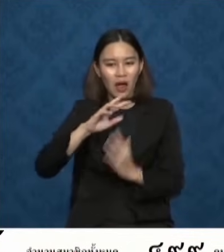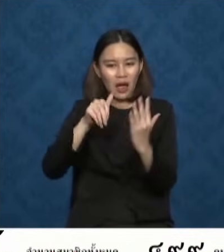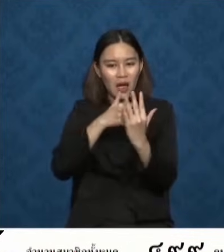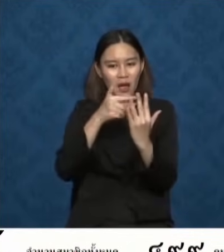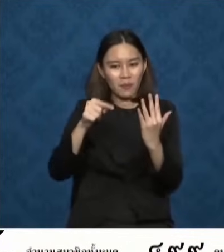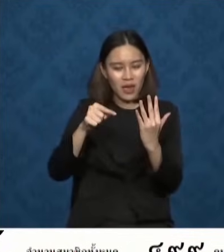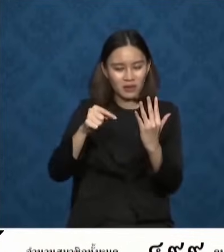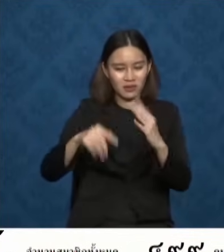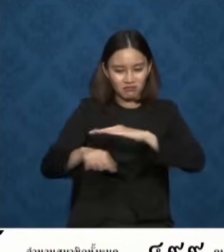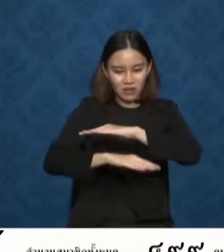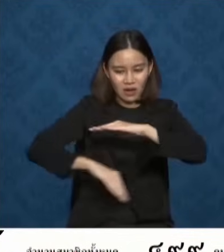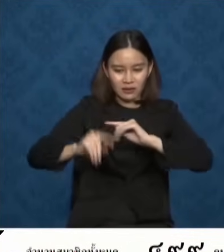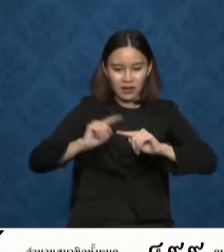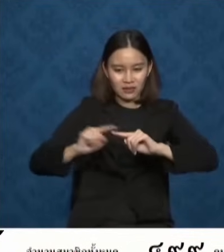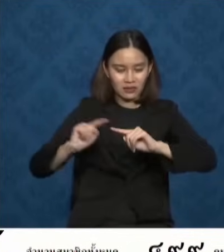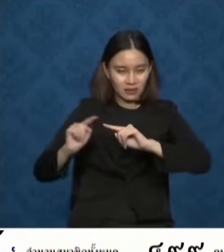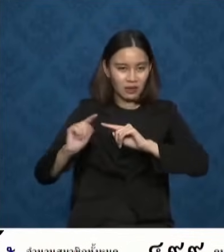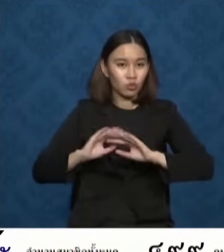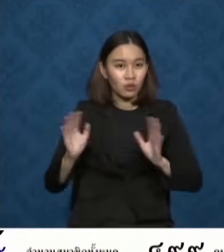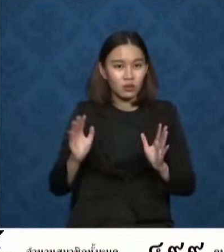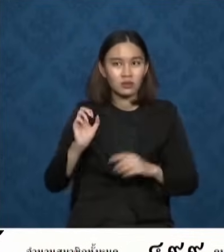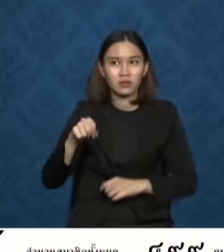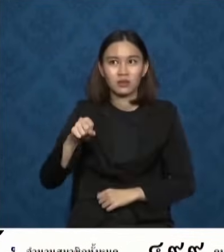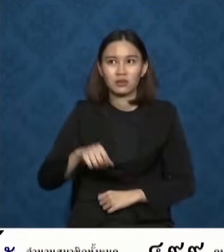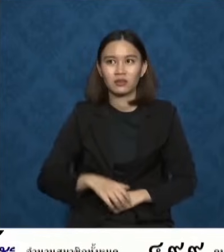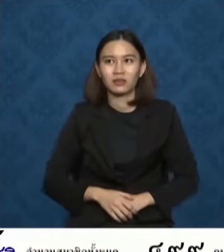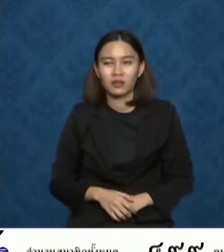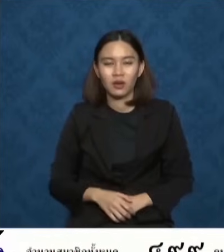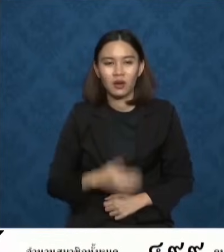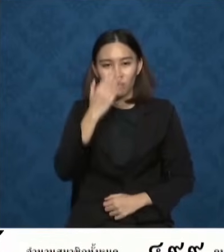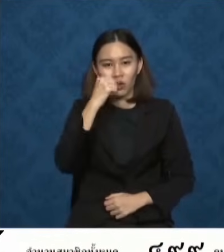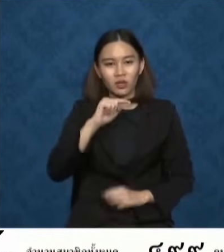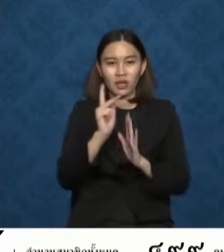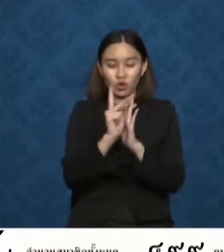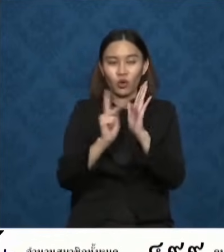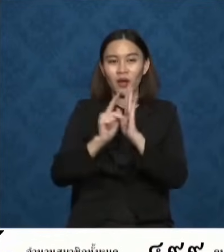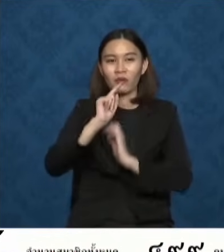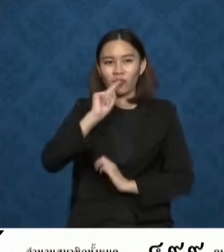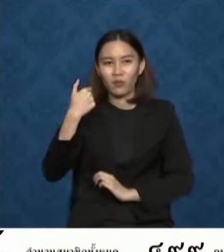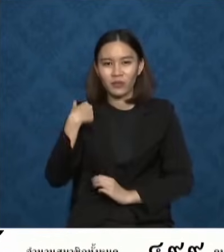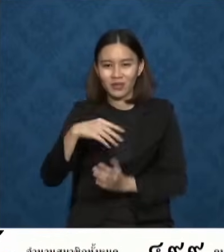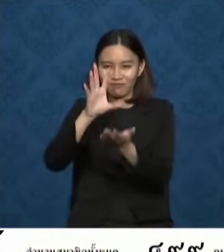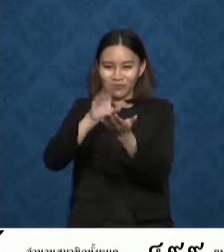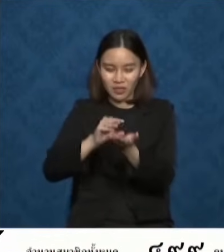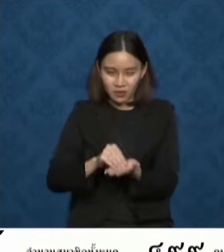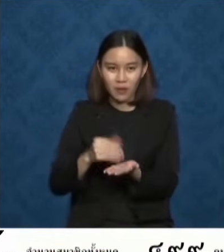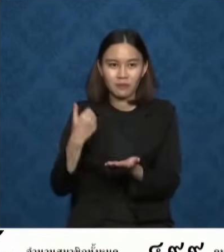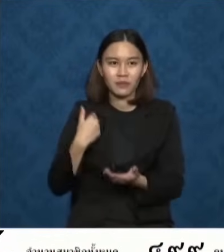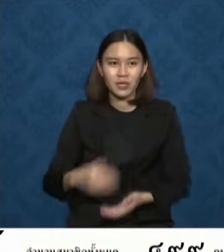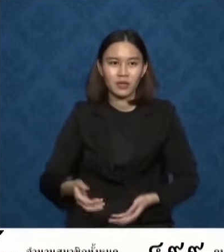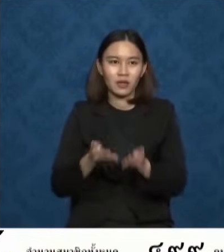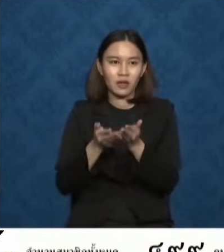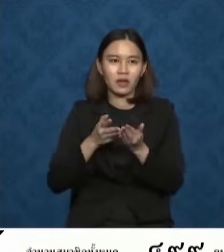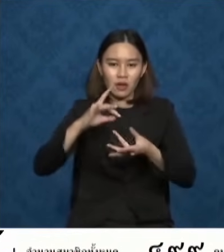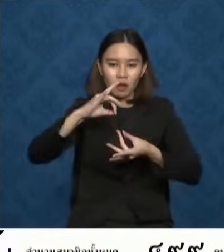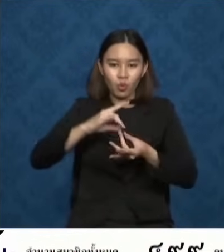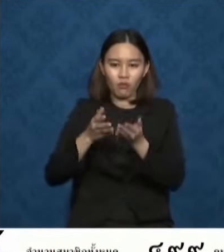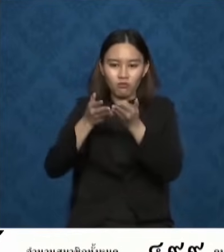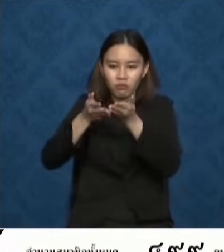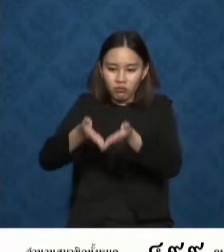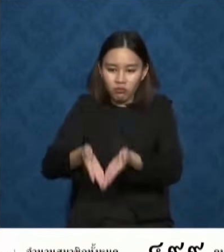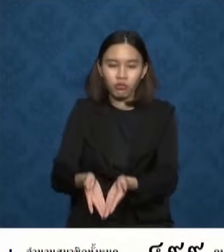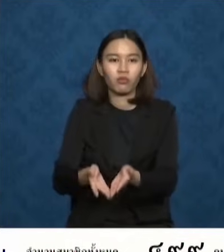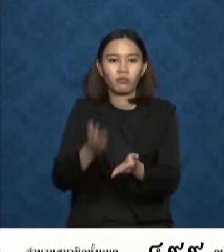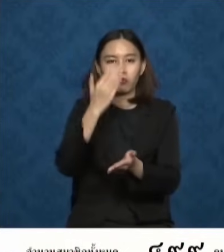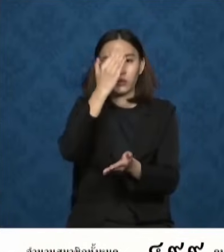บเกลื่อนทำลายหลักฐานหรือเปล่าเพราะวันนี้ยังเป็นคดีอยู่ยังเป็นการสอบสวนอยู่ว่าเรือหลวงสุโขทัยมันจมเนี่ยเพ